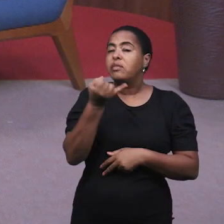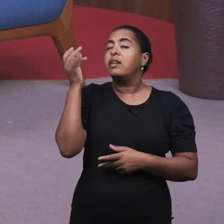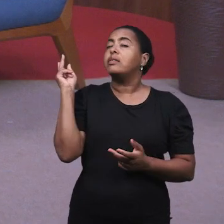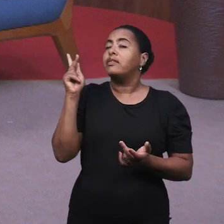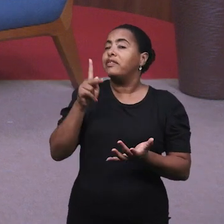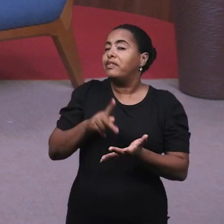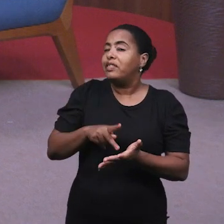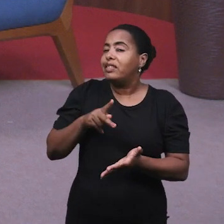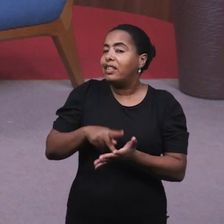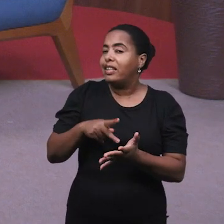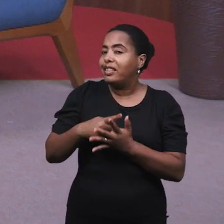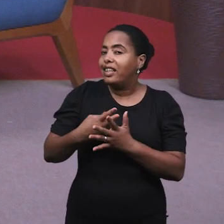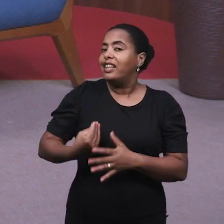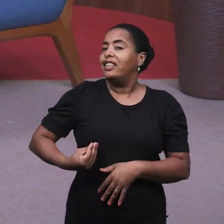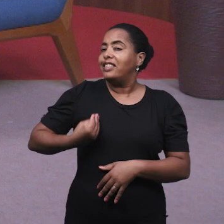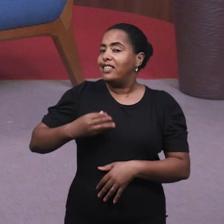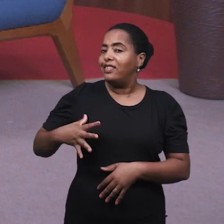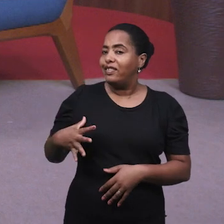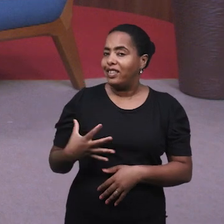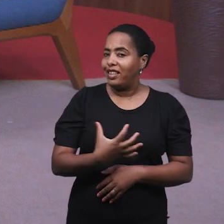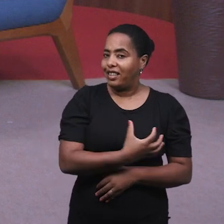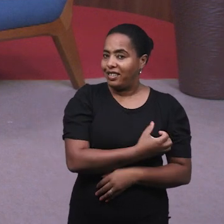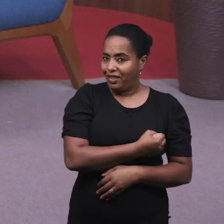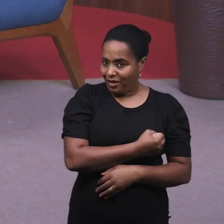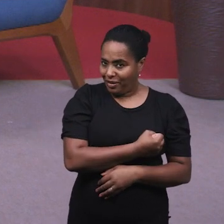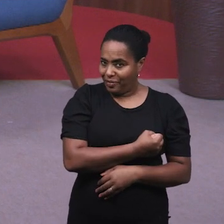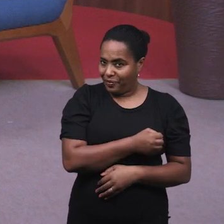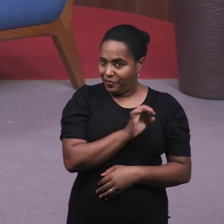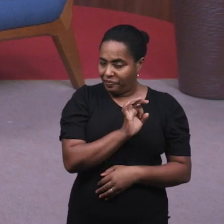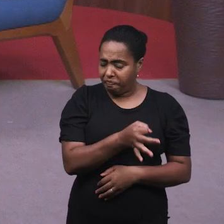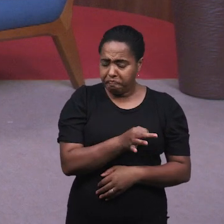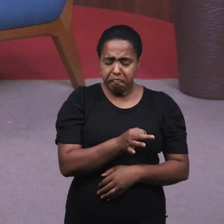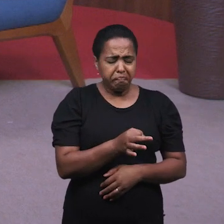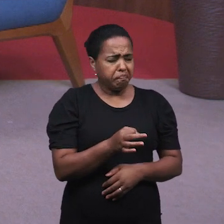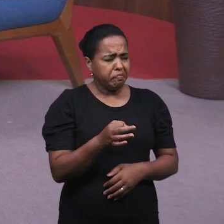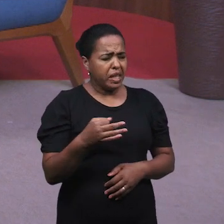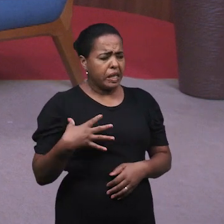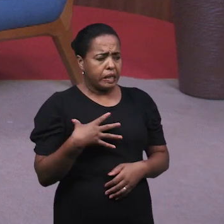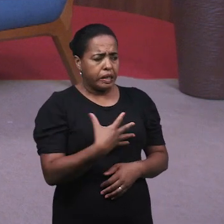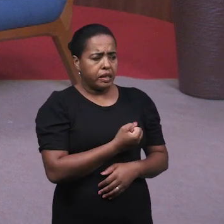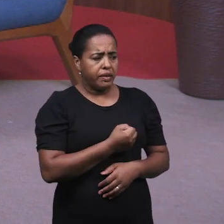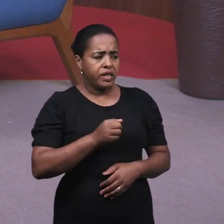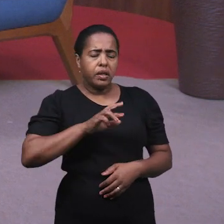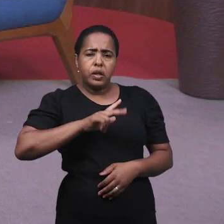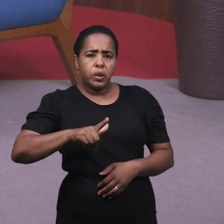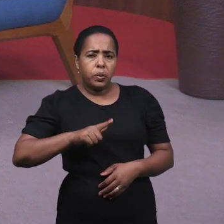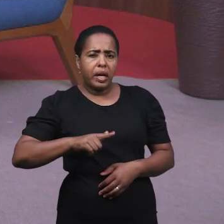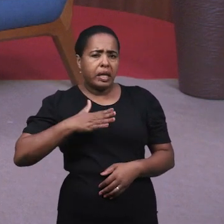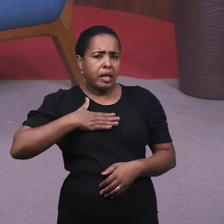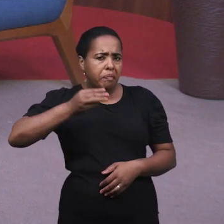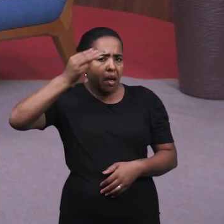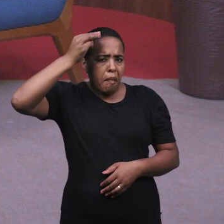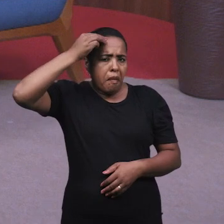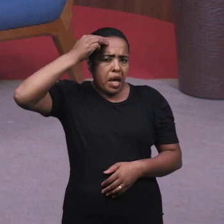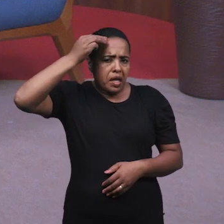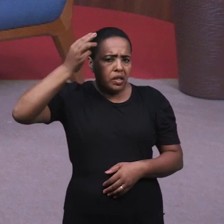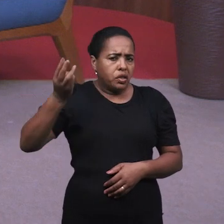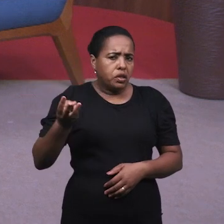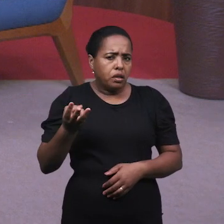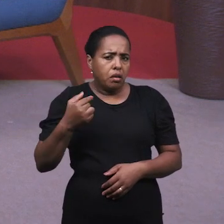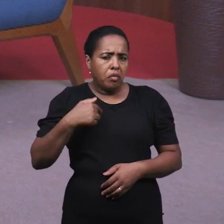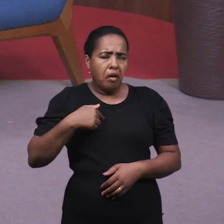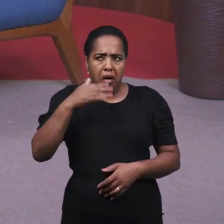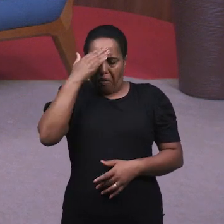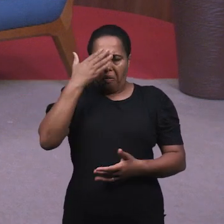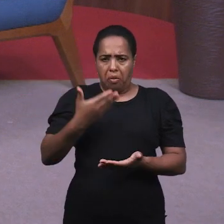le salut. Le salut, donc, ce n'est pas une chose qui est dans ma tête, simplement le fait que je crois ou